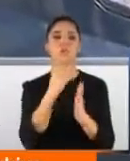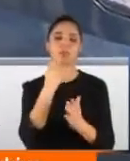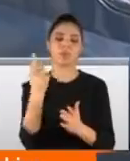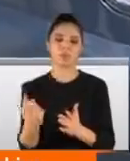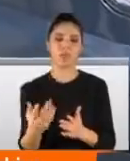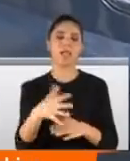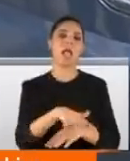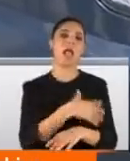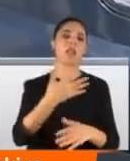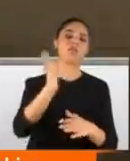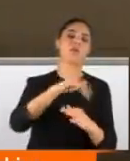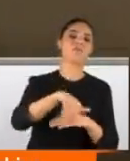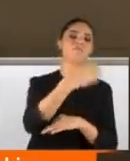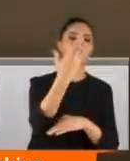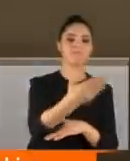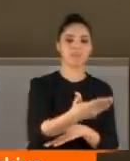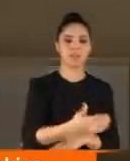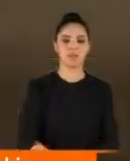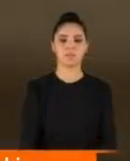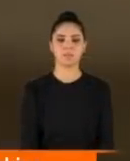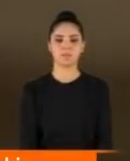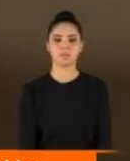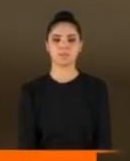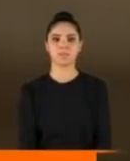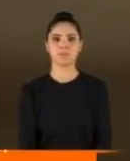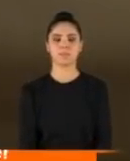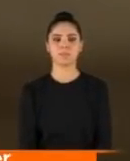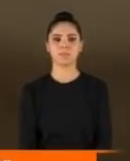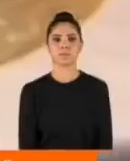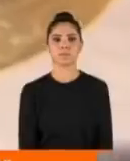bakmayın dediler. Helallik istediler ve gittiler. Sinan abimize çok teşekkür ediyoruz. Görevinde başarılar diliyoruz.